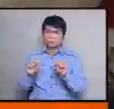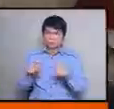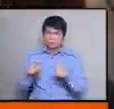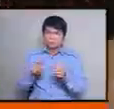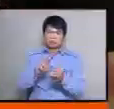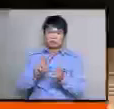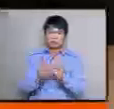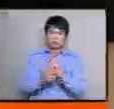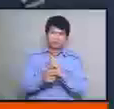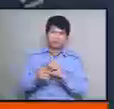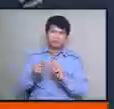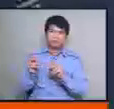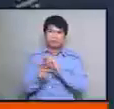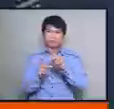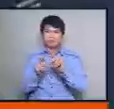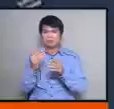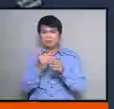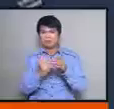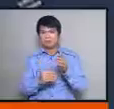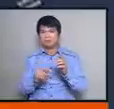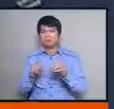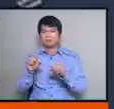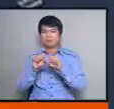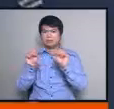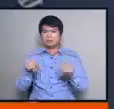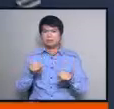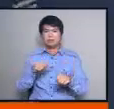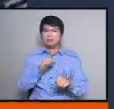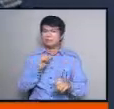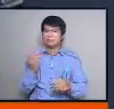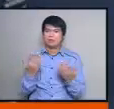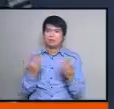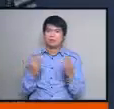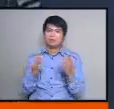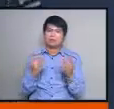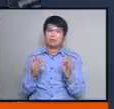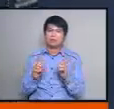sa party list system. Wala pang tugon si Cardema sa